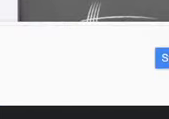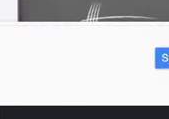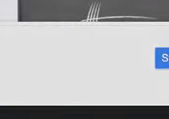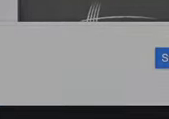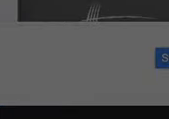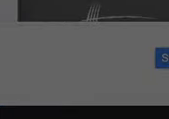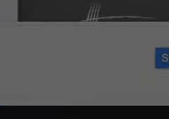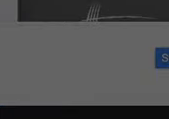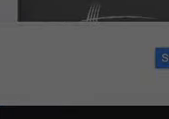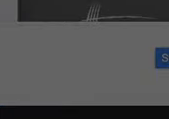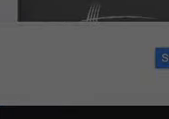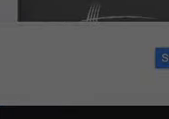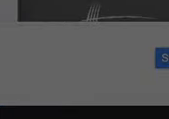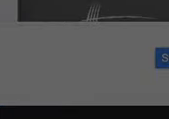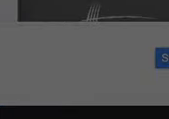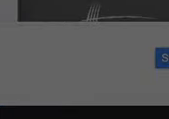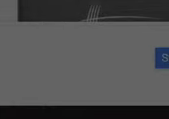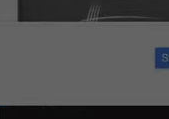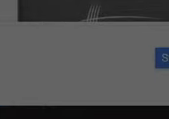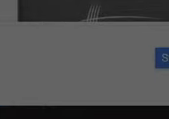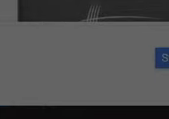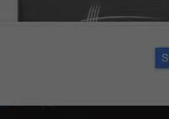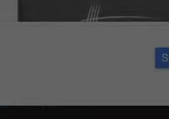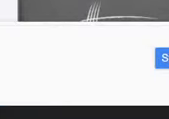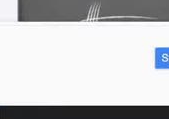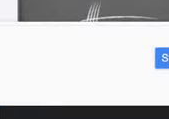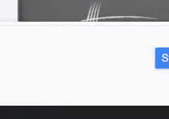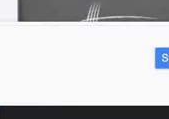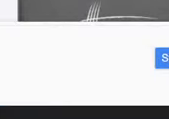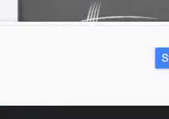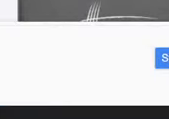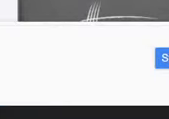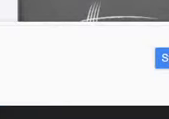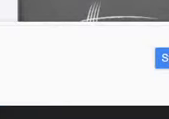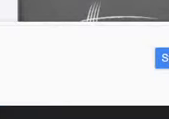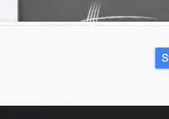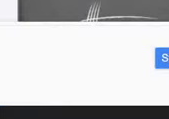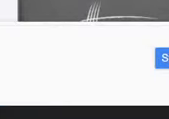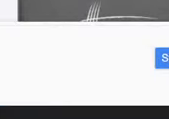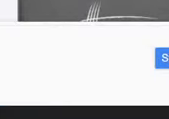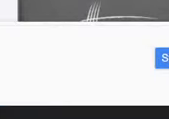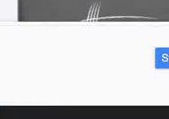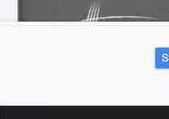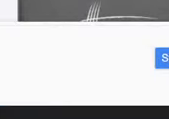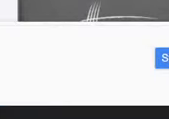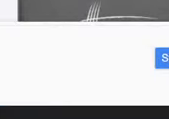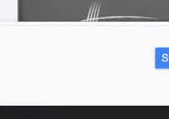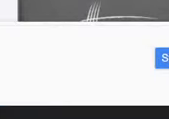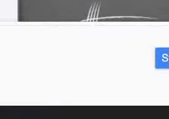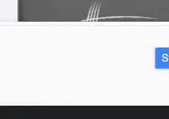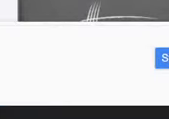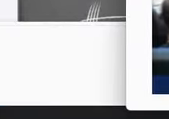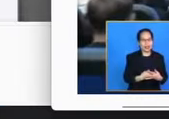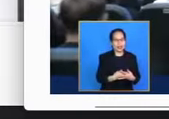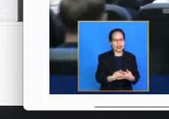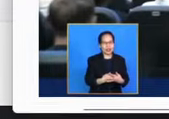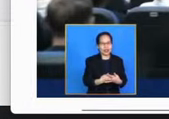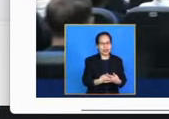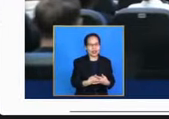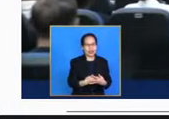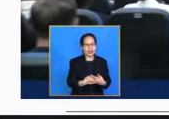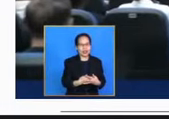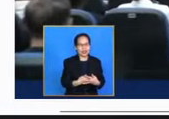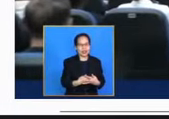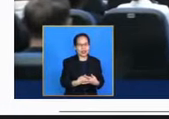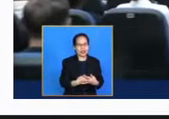Kinikilig na mga pet na to. Ano yung mga kapatid dito na dito, pagka napupunta sa likod eh, di ba, no? Ayun na,